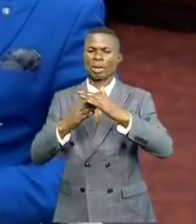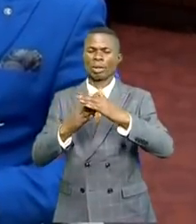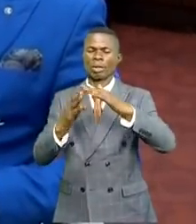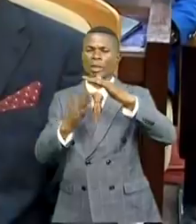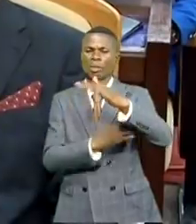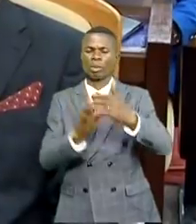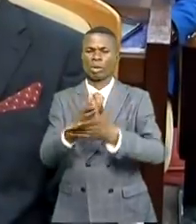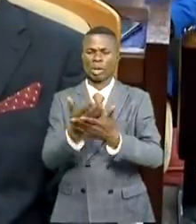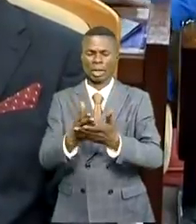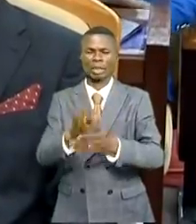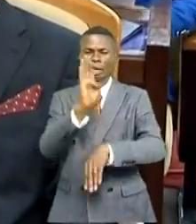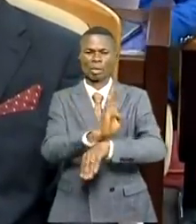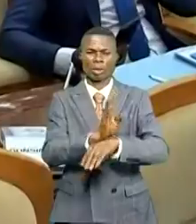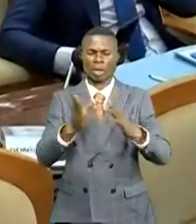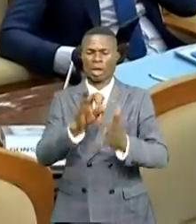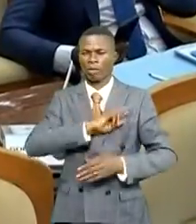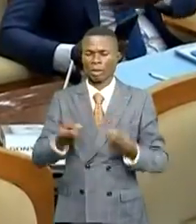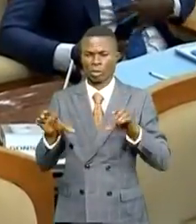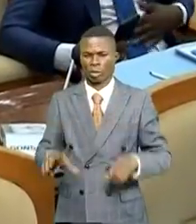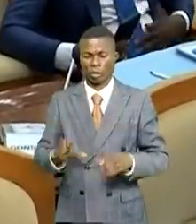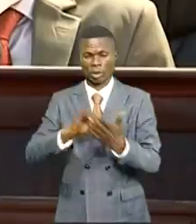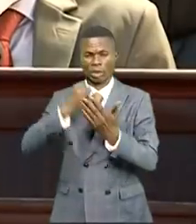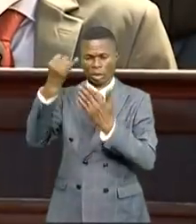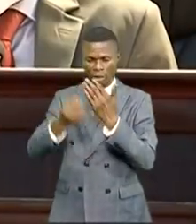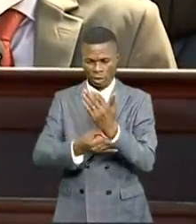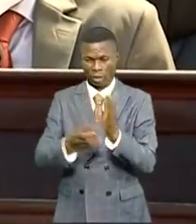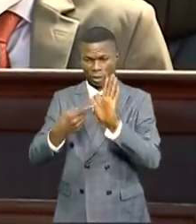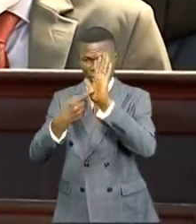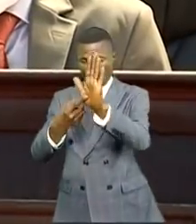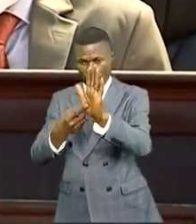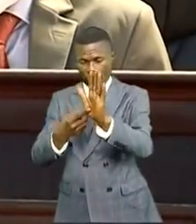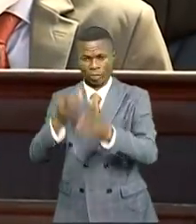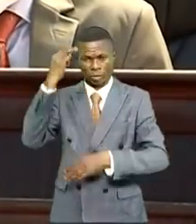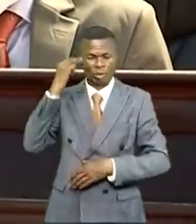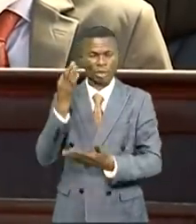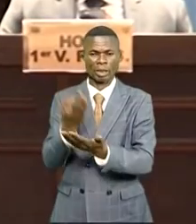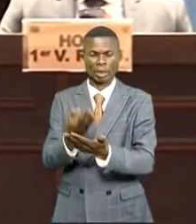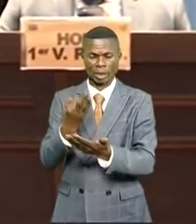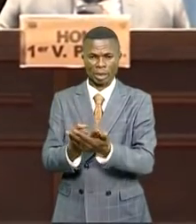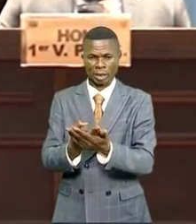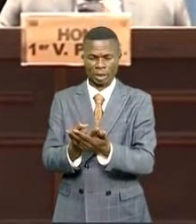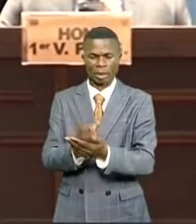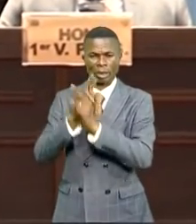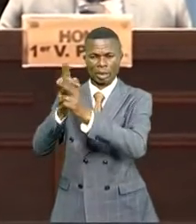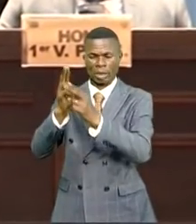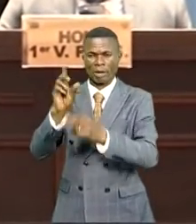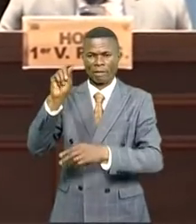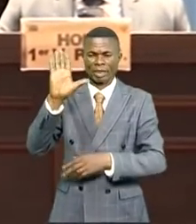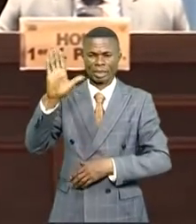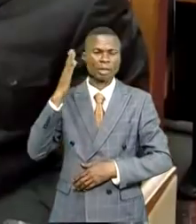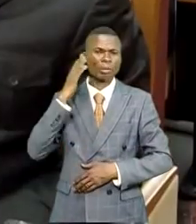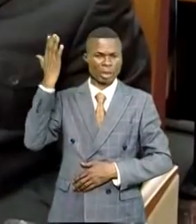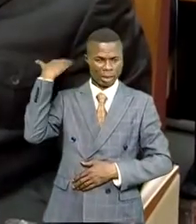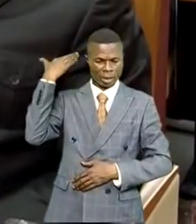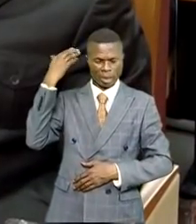dette et la politique d'endettement de la RDC. Ces projets, qui étaient présentés par le ministre des Finances Nicolas Kazadi le 25 mai dernier, avaient